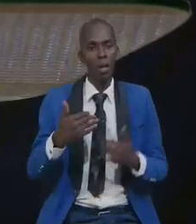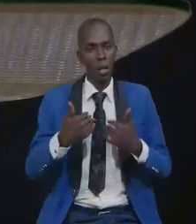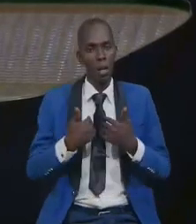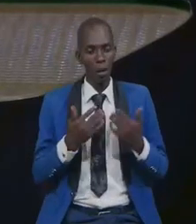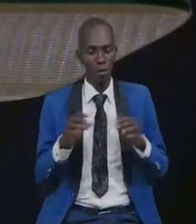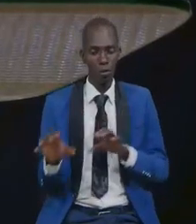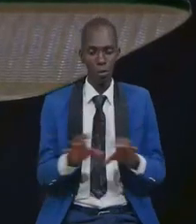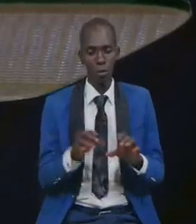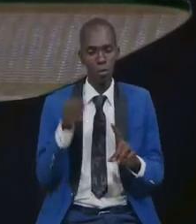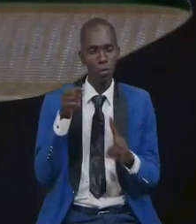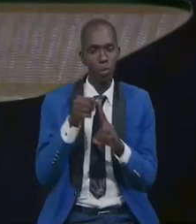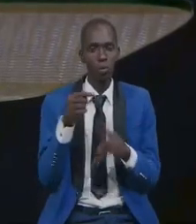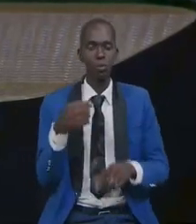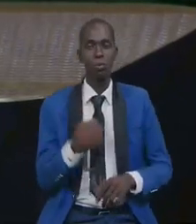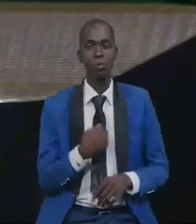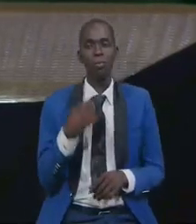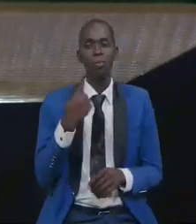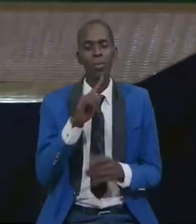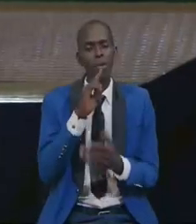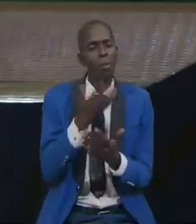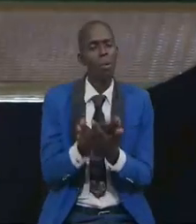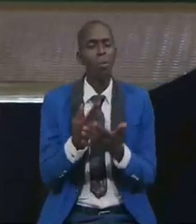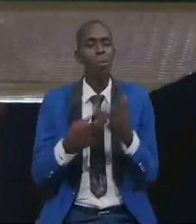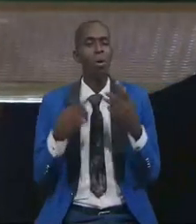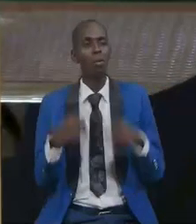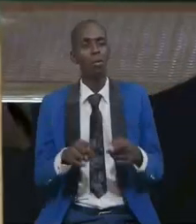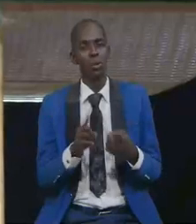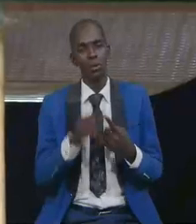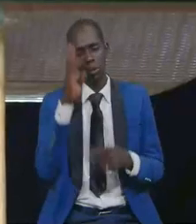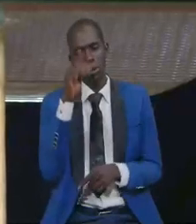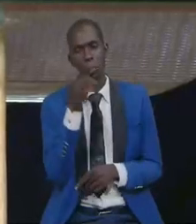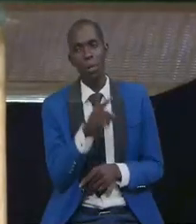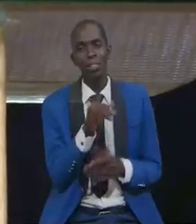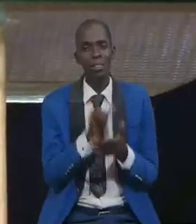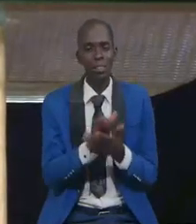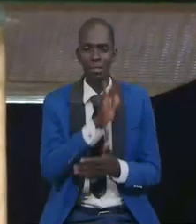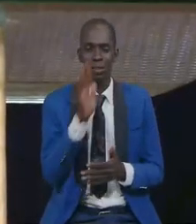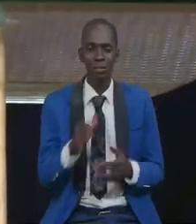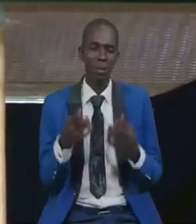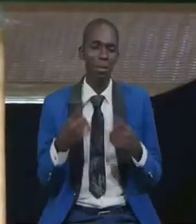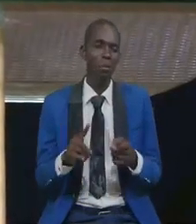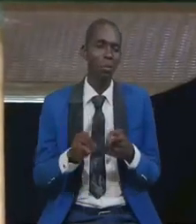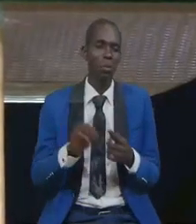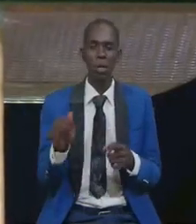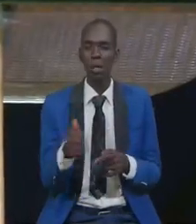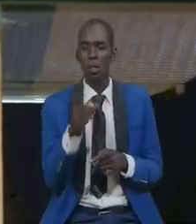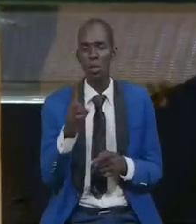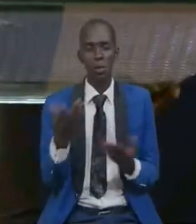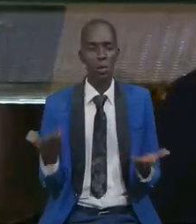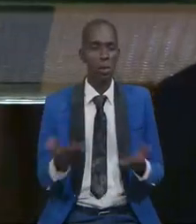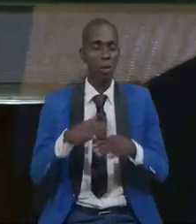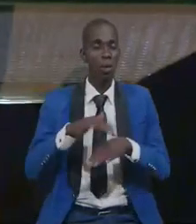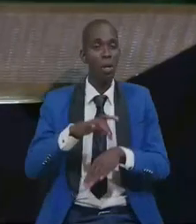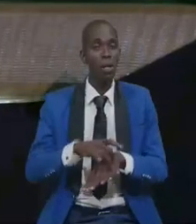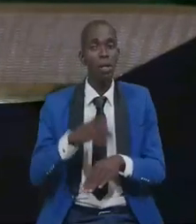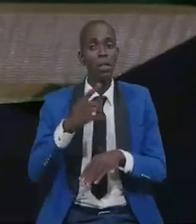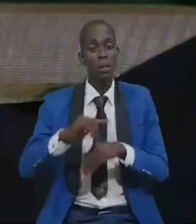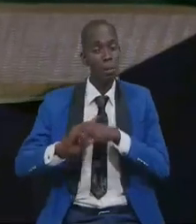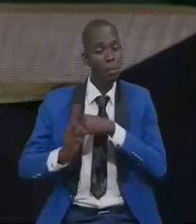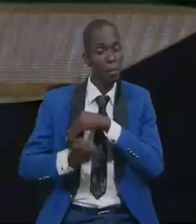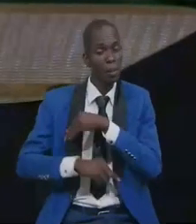égard. » Le signe, qu'est-ce qui lui était arrivé? Ce qui n'est jamais arrivé à qui que ce soit sur la terre.